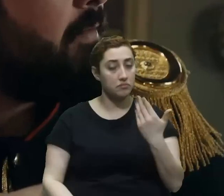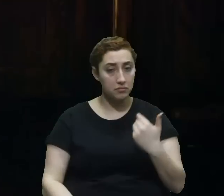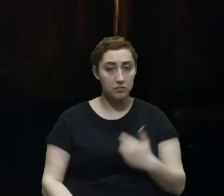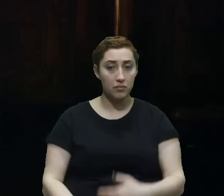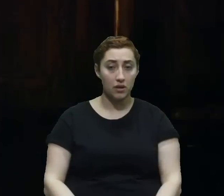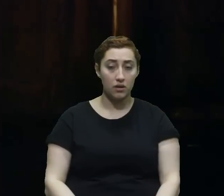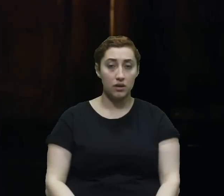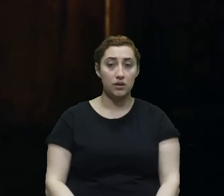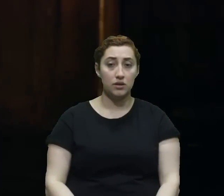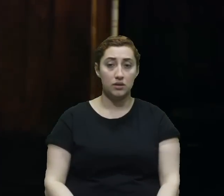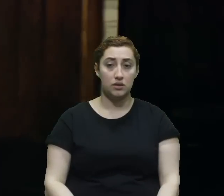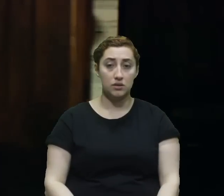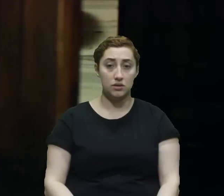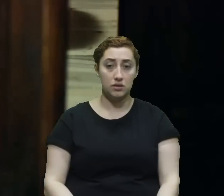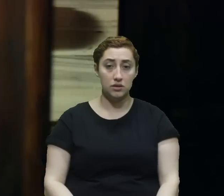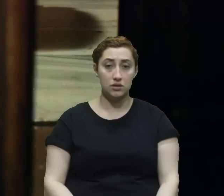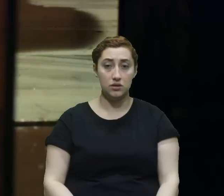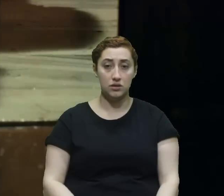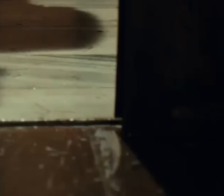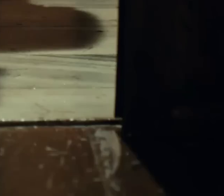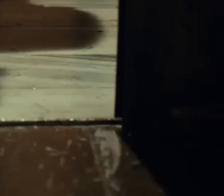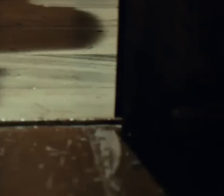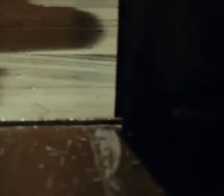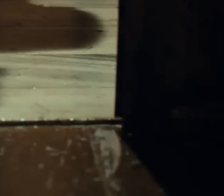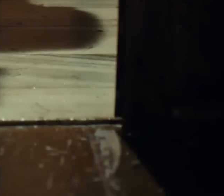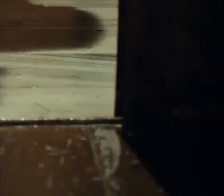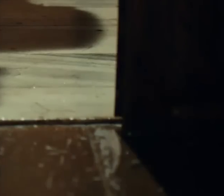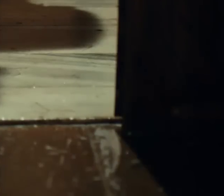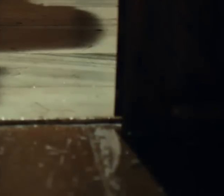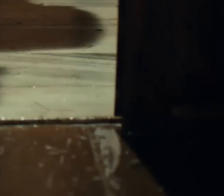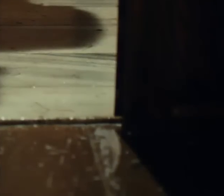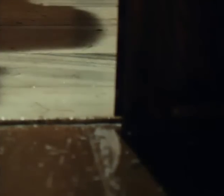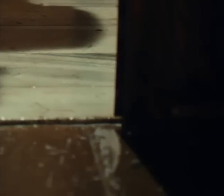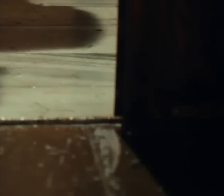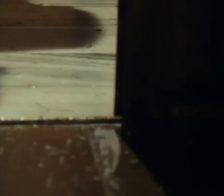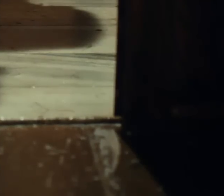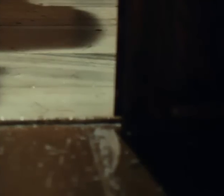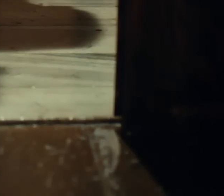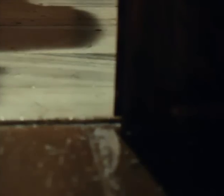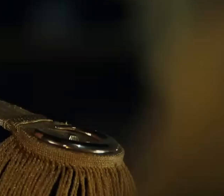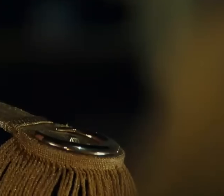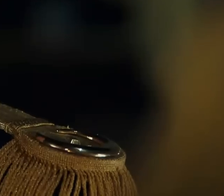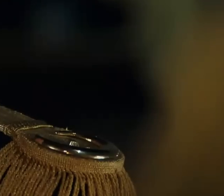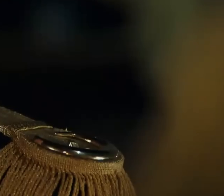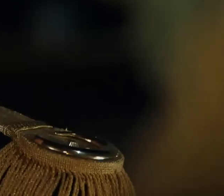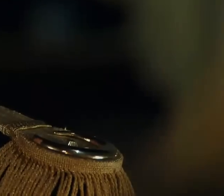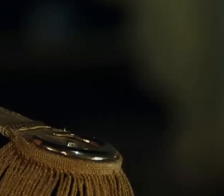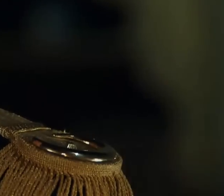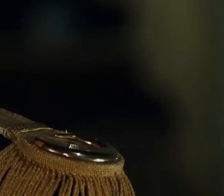Gel. Kapıda iki adam var. İkisinin de yüzleri görünmüyor. Nedim ile Rüştü kapıya dikkat kesildiler.